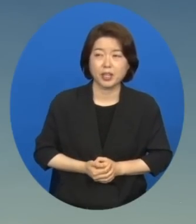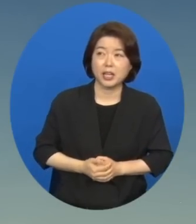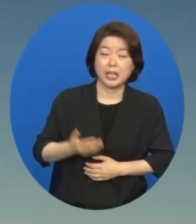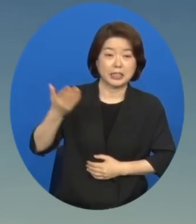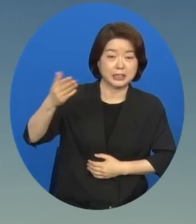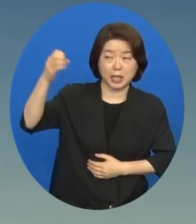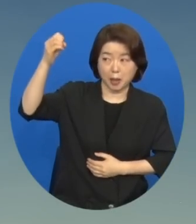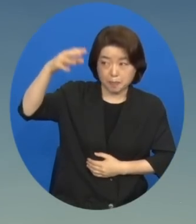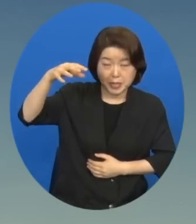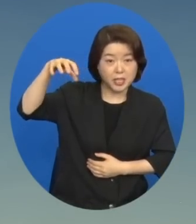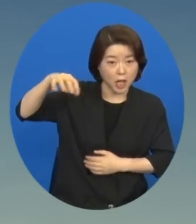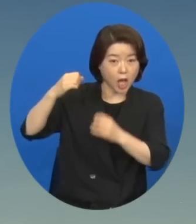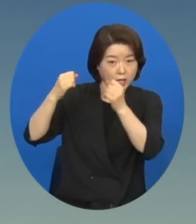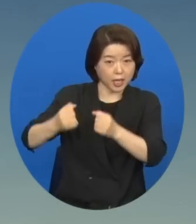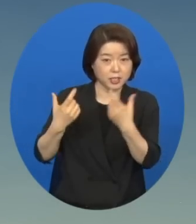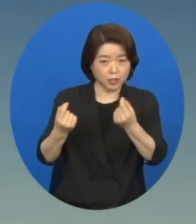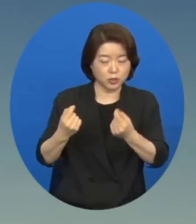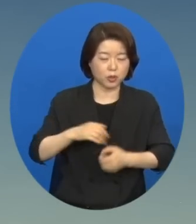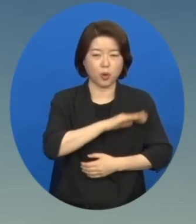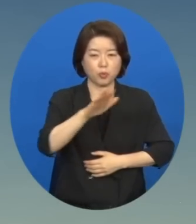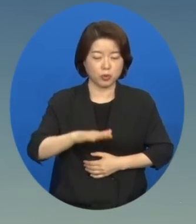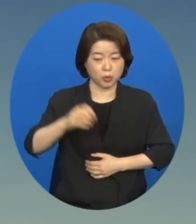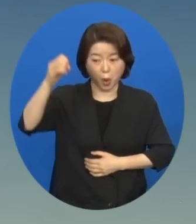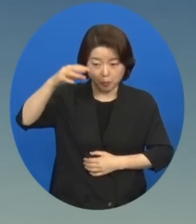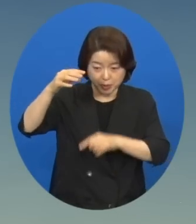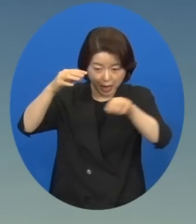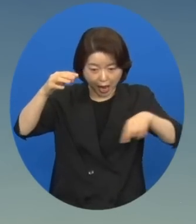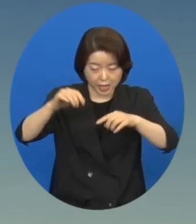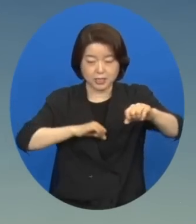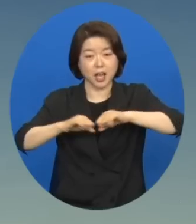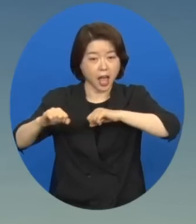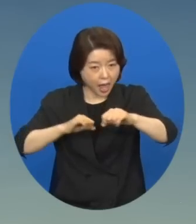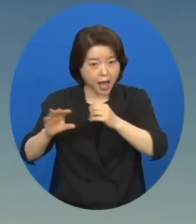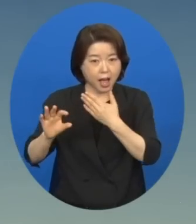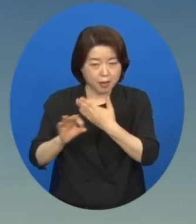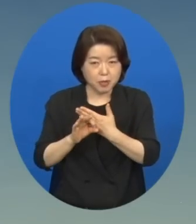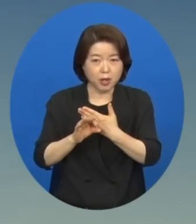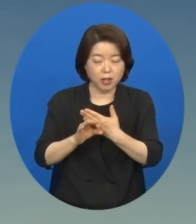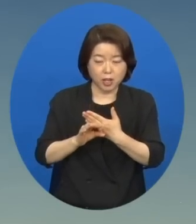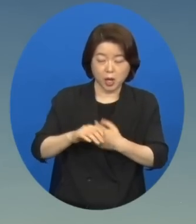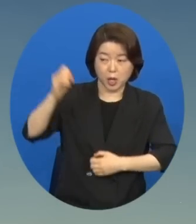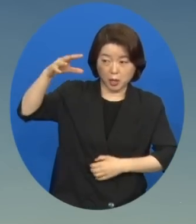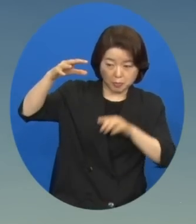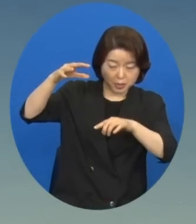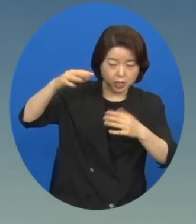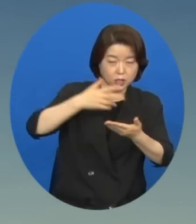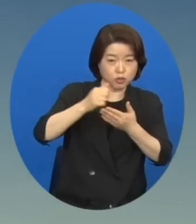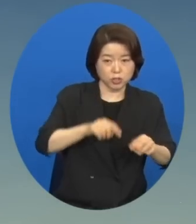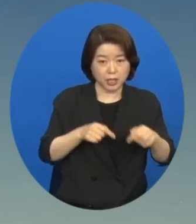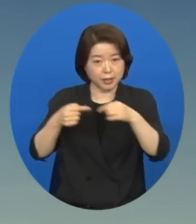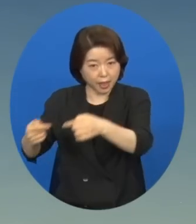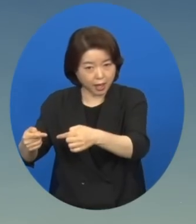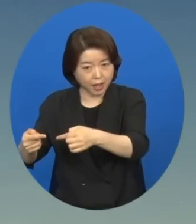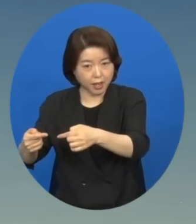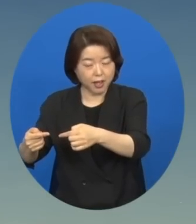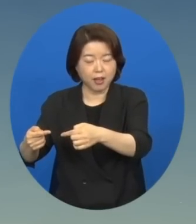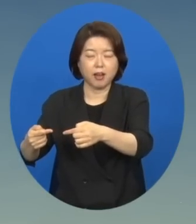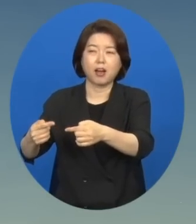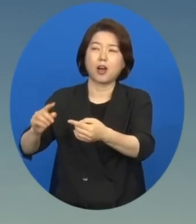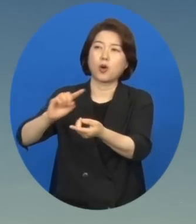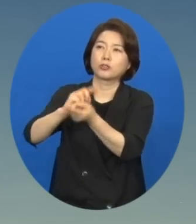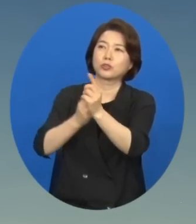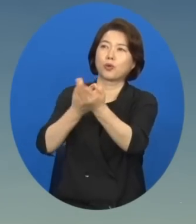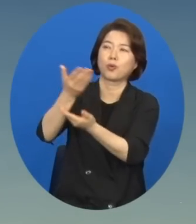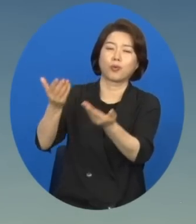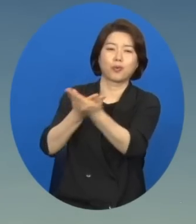것 같이 우리도 빛 가운데 행하면, 빛 가운데 우리가 주님께 나아가는 거예요. 그러면 우리가 서로 사귐이 있고